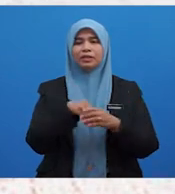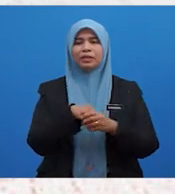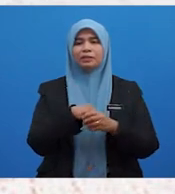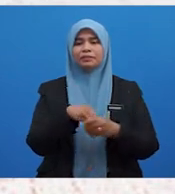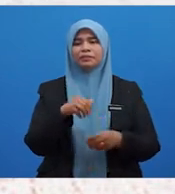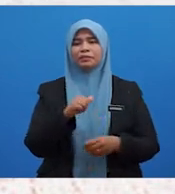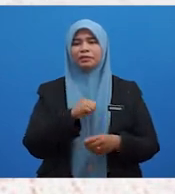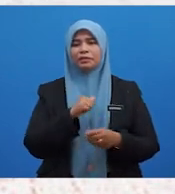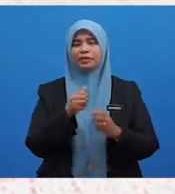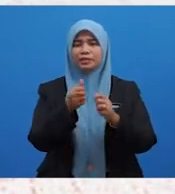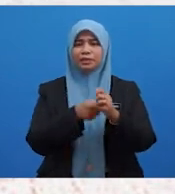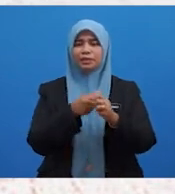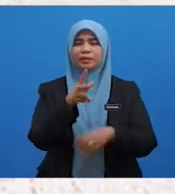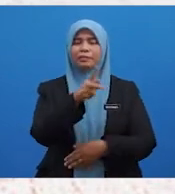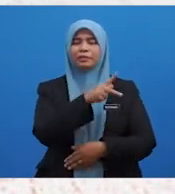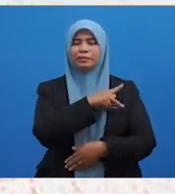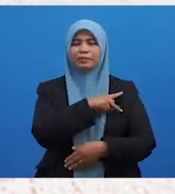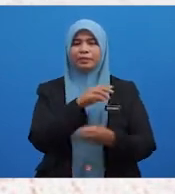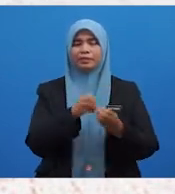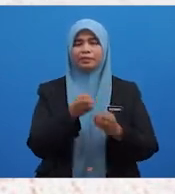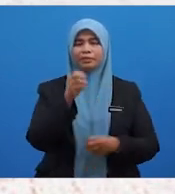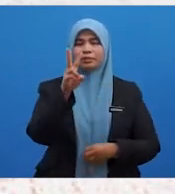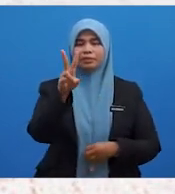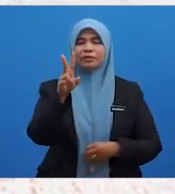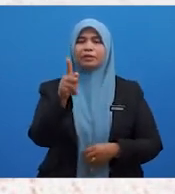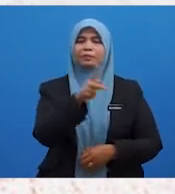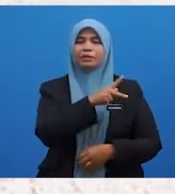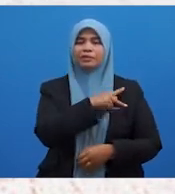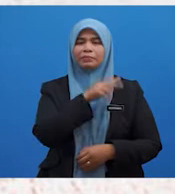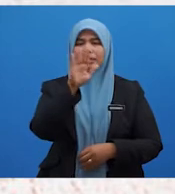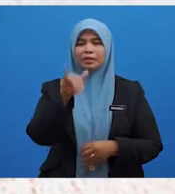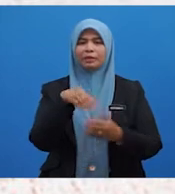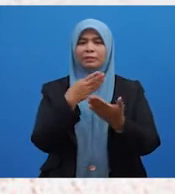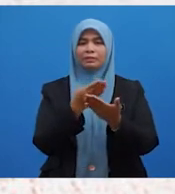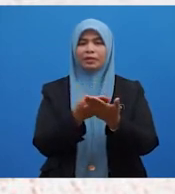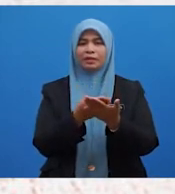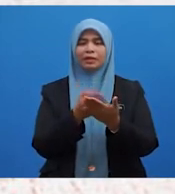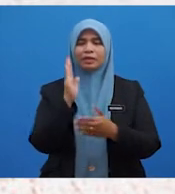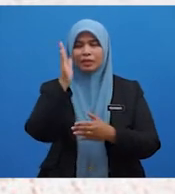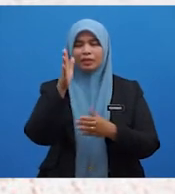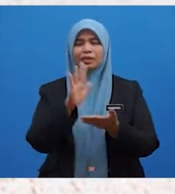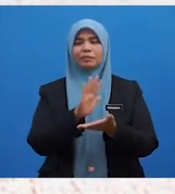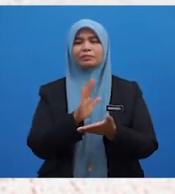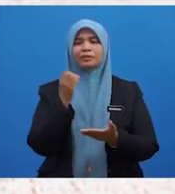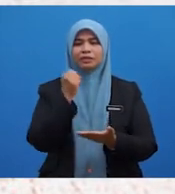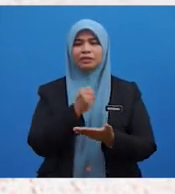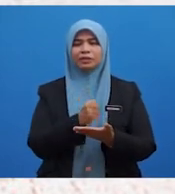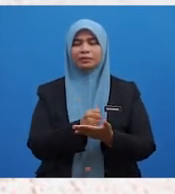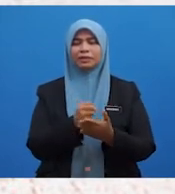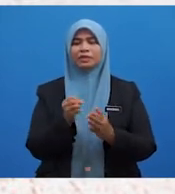pada setiap pemimpin. Kedua, pemimpin yang baik akan